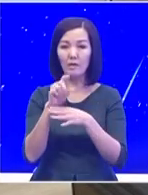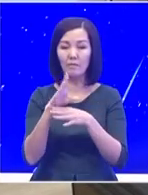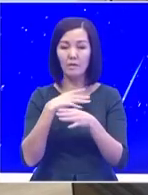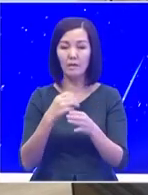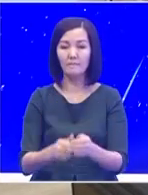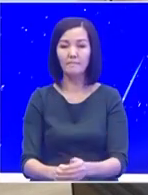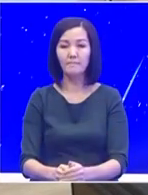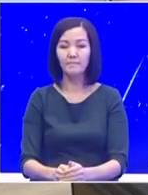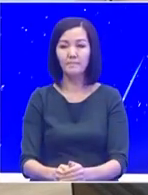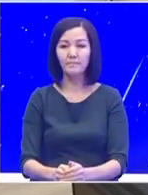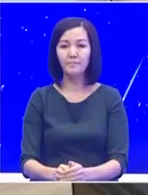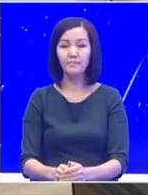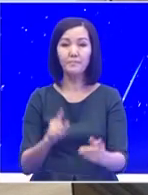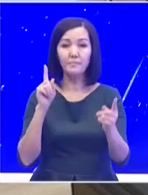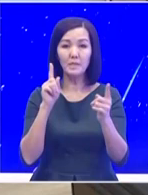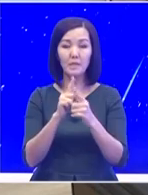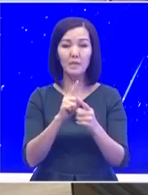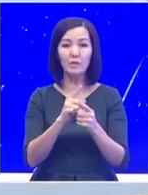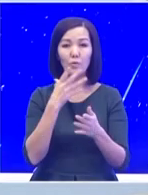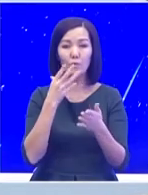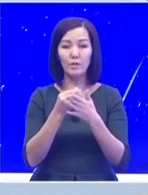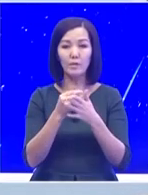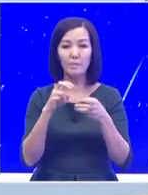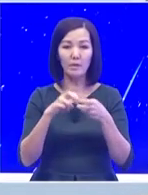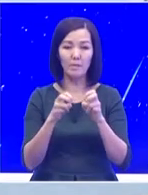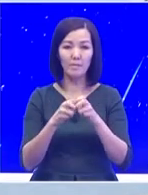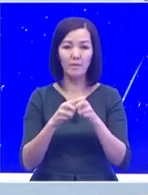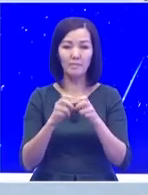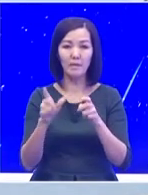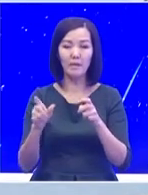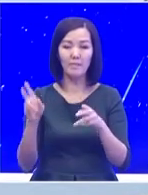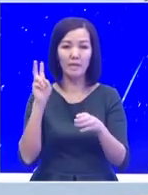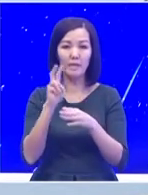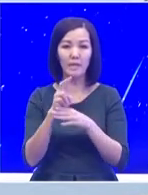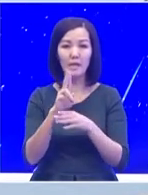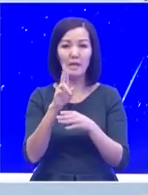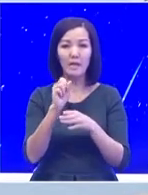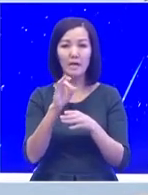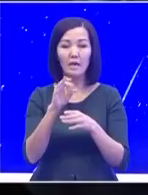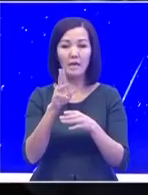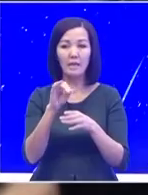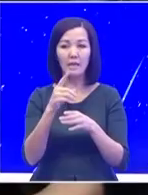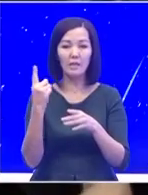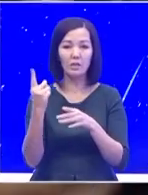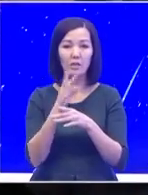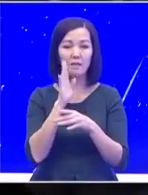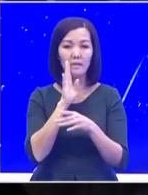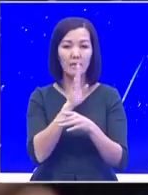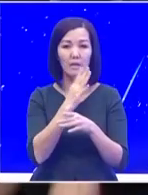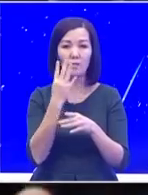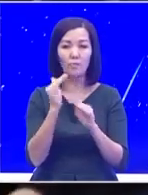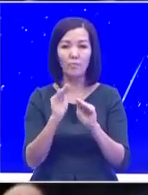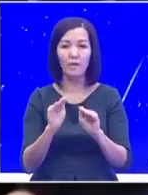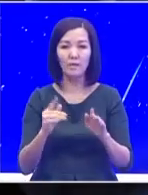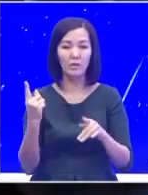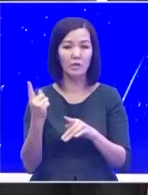беруді тапсырды. Қабылдауға сондай-ақ жеке мәселесімен де азаматтар келді. Қараталдық Лаура Мешітбаева жалғыз басты ана. 4 баланы